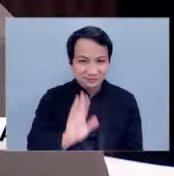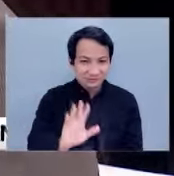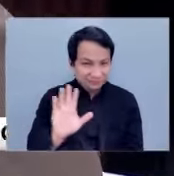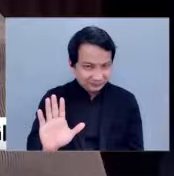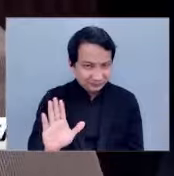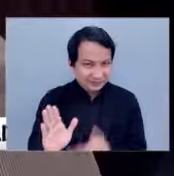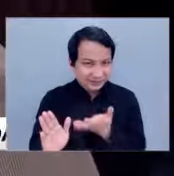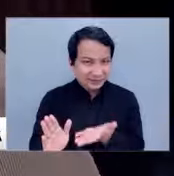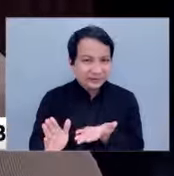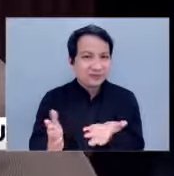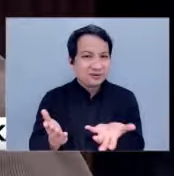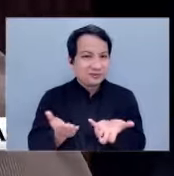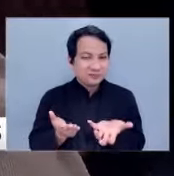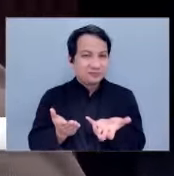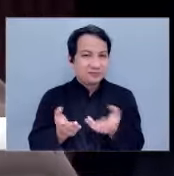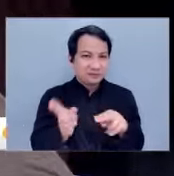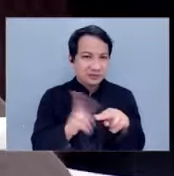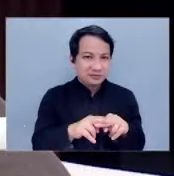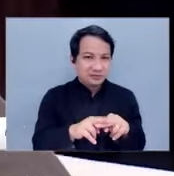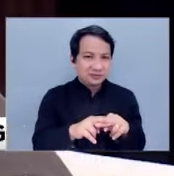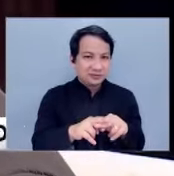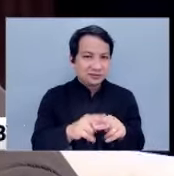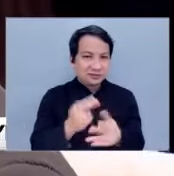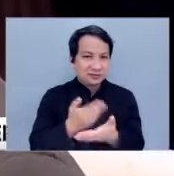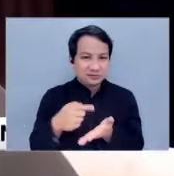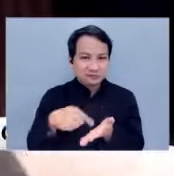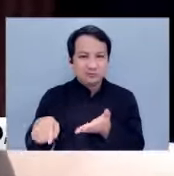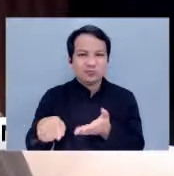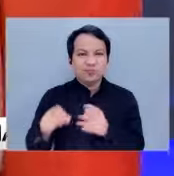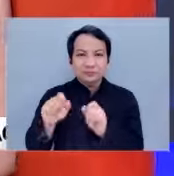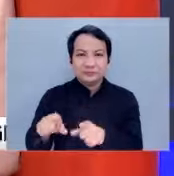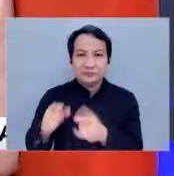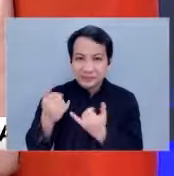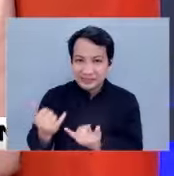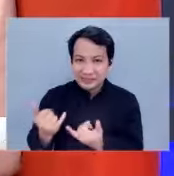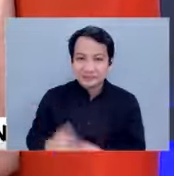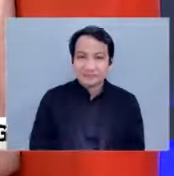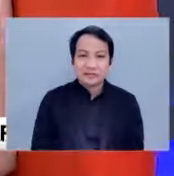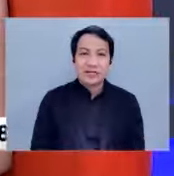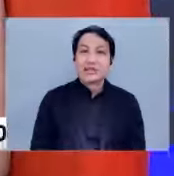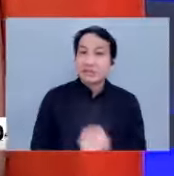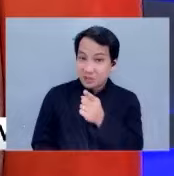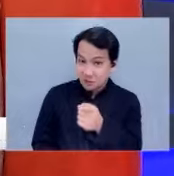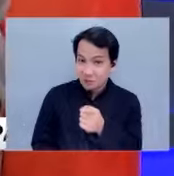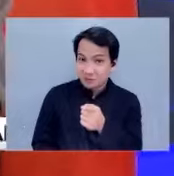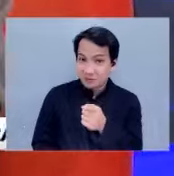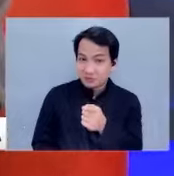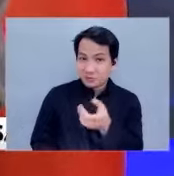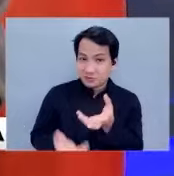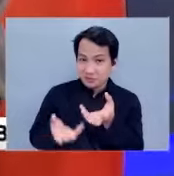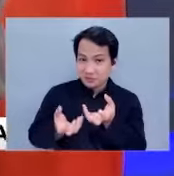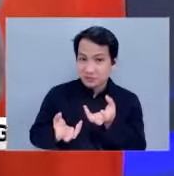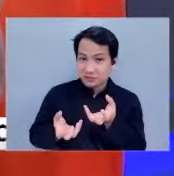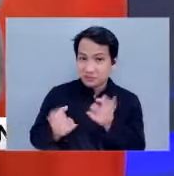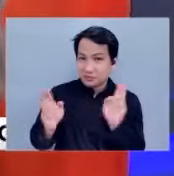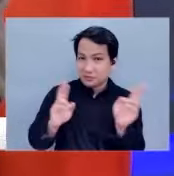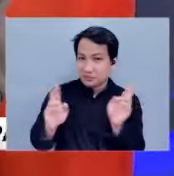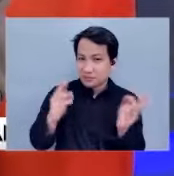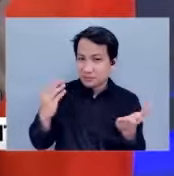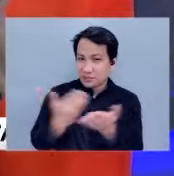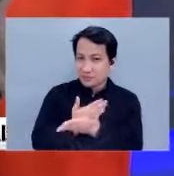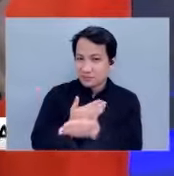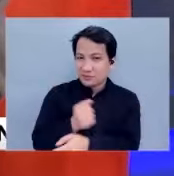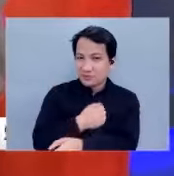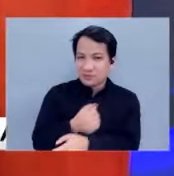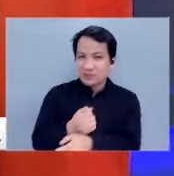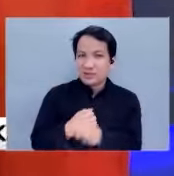sa pag-add to cart dahil may payday sale ngayon. At ikaw na nag-aabang din sa bagong kanta ng Ben and